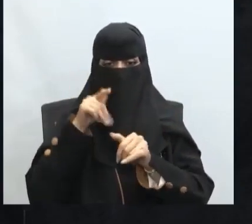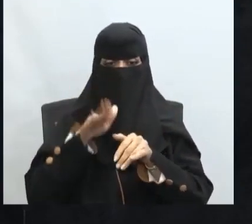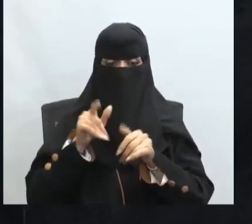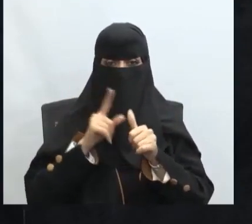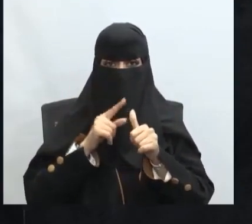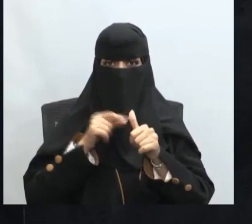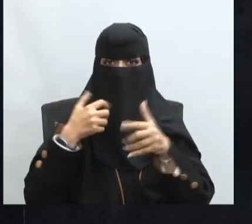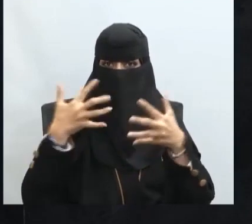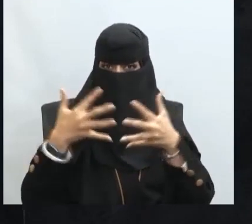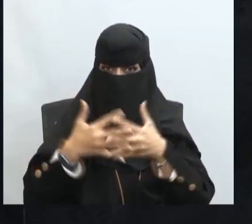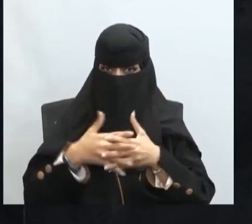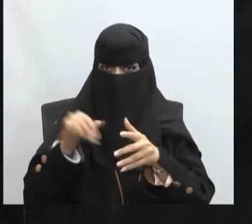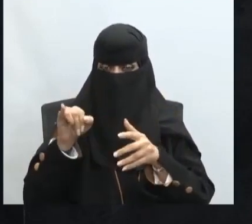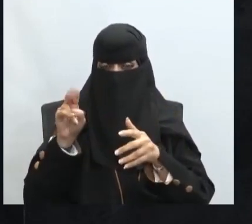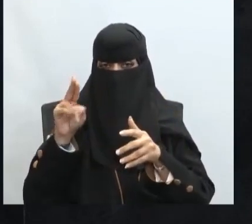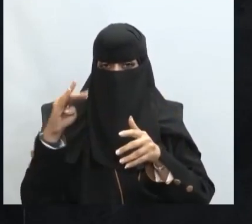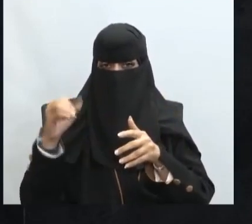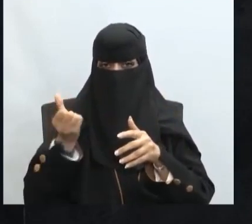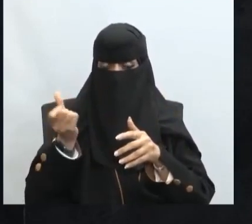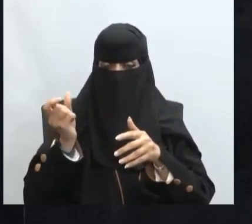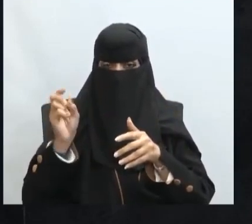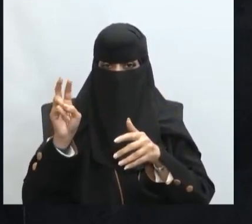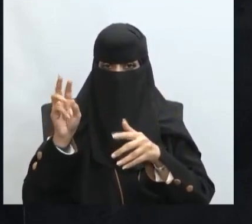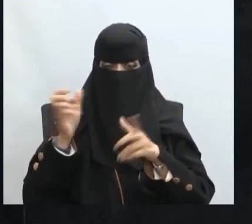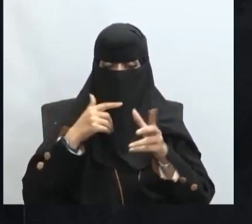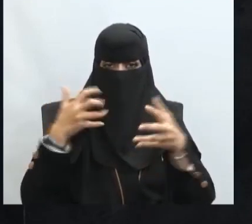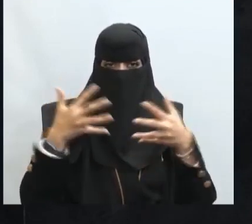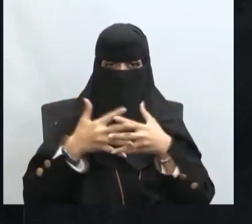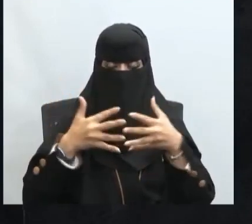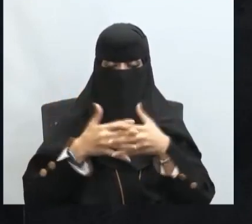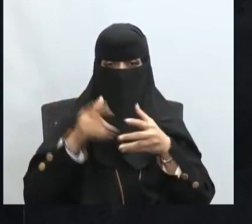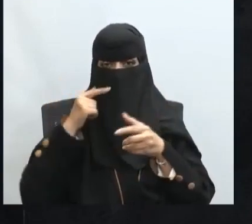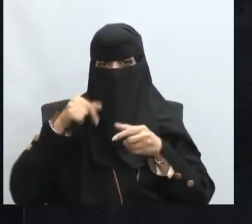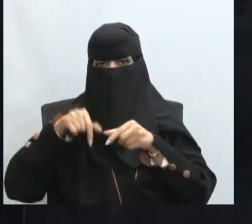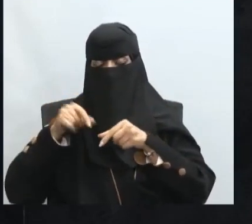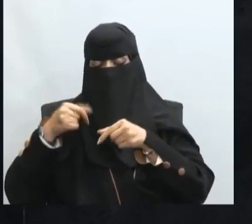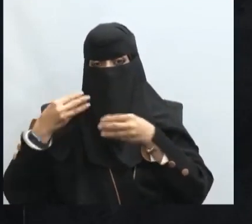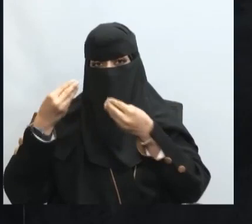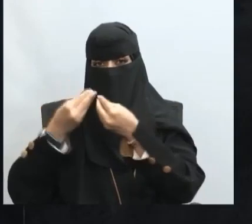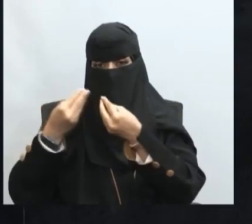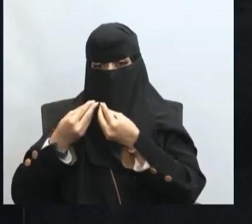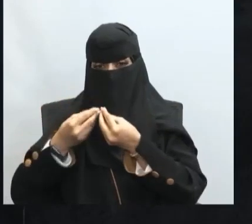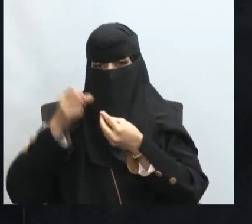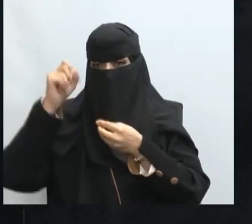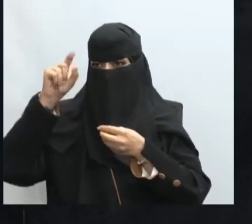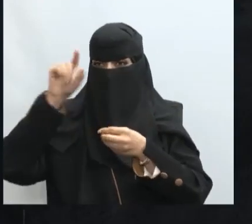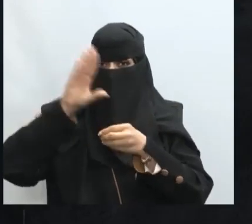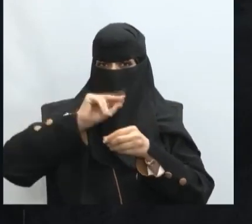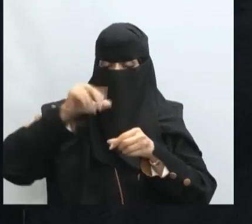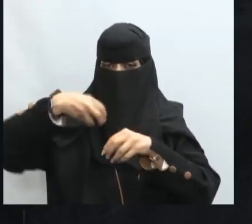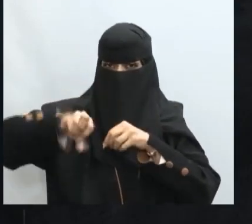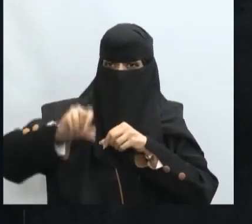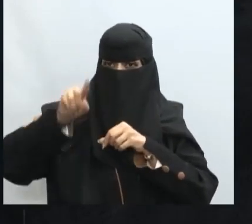بوليمرات متجانس وبوليمرات مختلطه المتجانسه من نفس نوع البوليمر يكون نوع البوليمر واحد